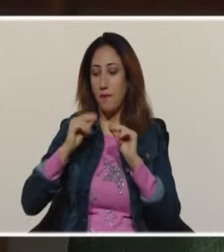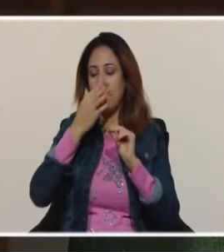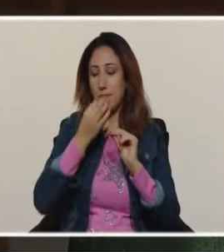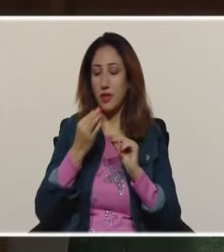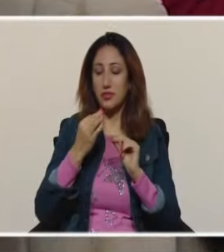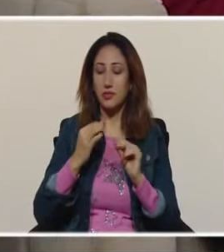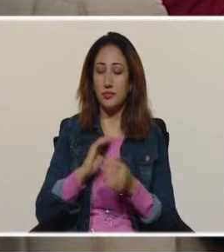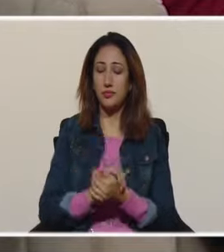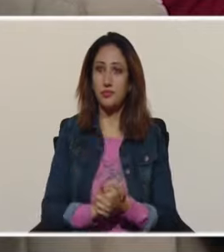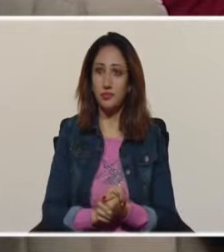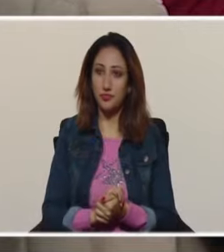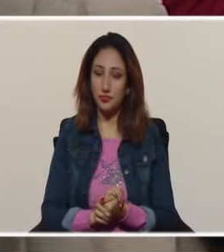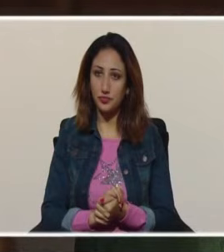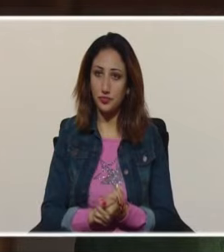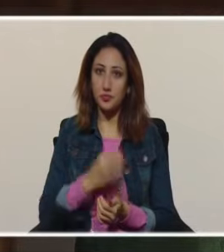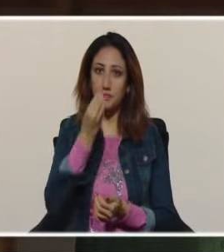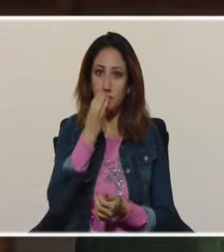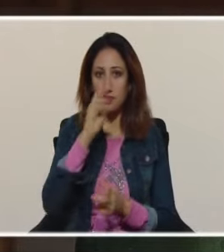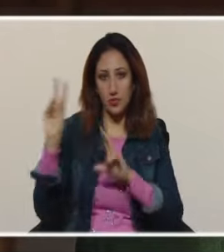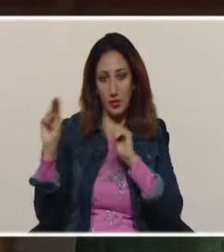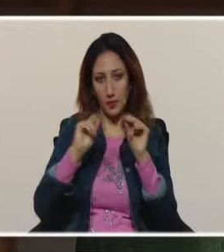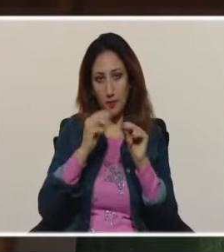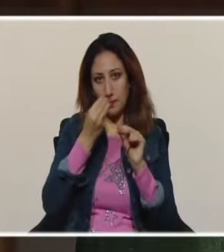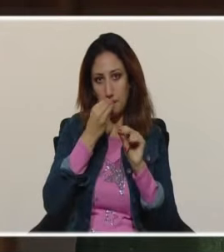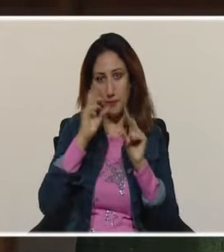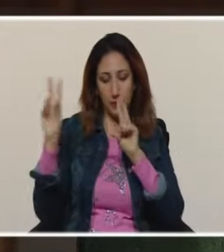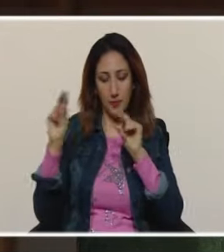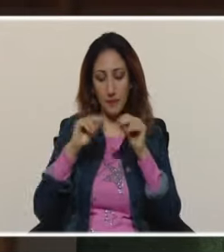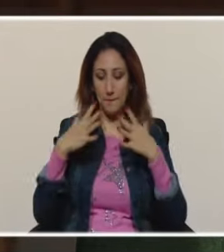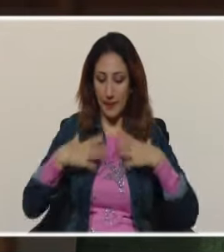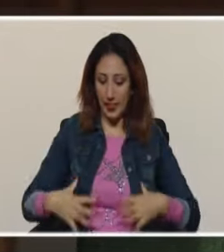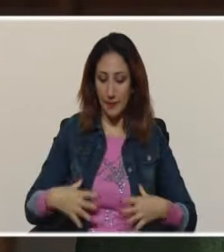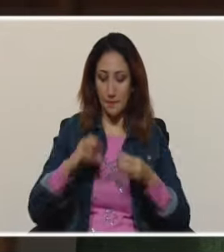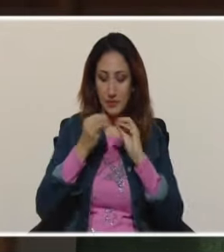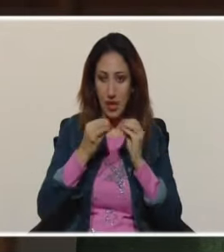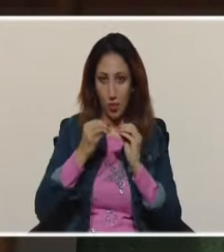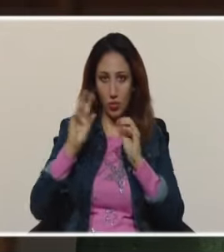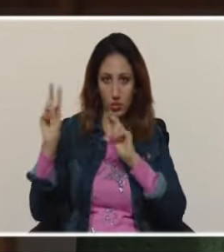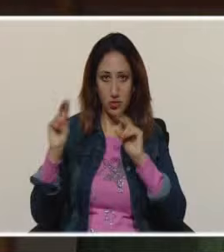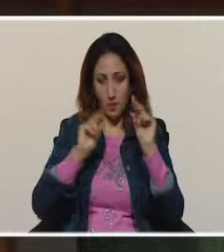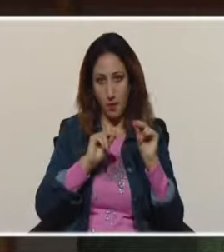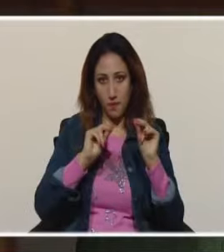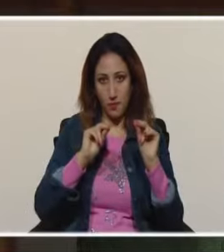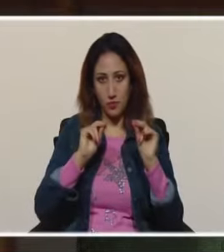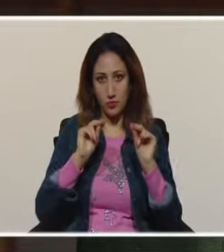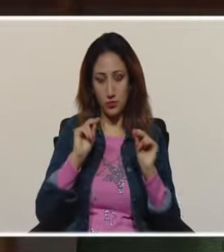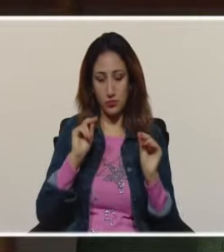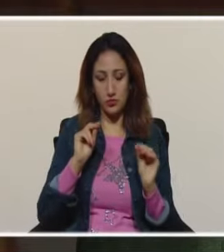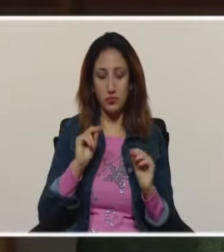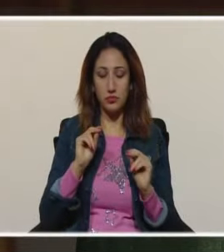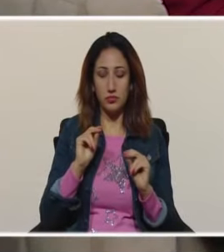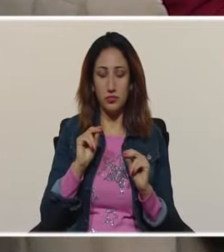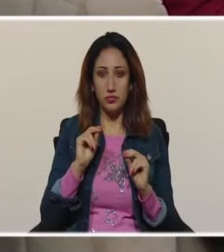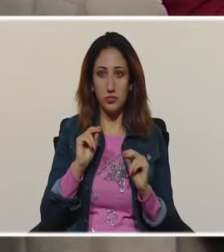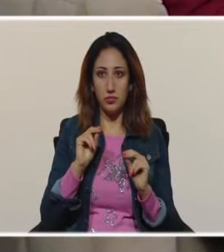الاكل زي بعض؟ نفس الاكل برضو اللبس الالوان نفس الذوق ولا ممكن انت تغير في لبسك مع لبسه؟